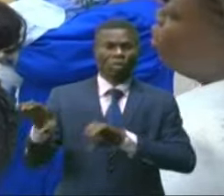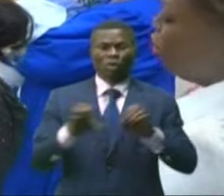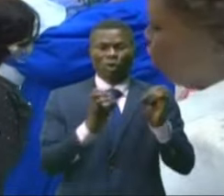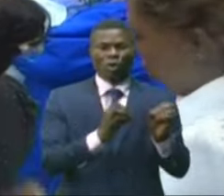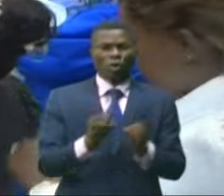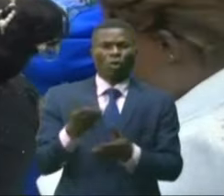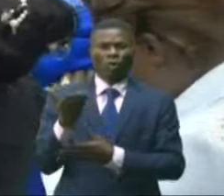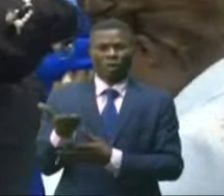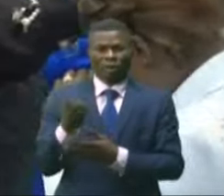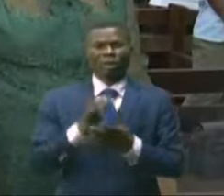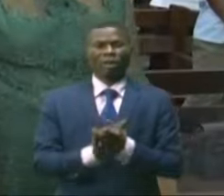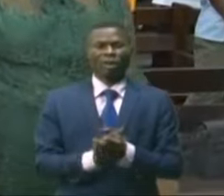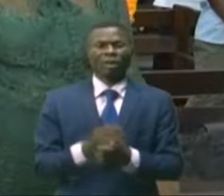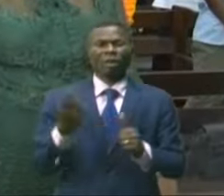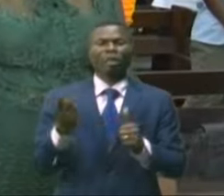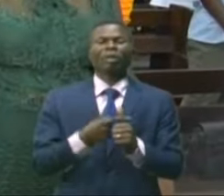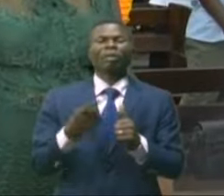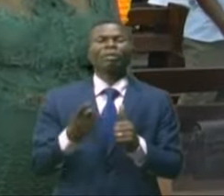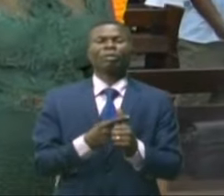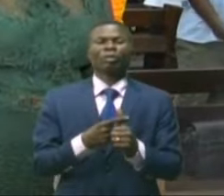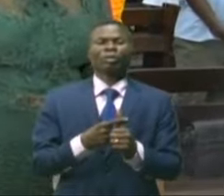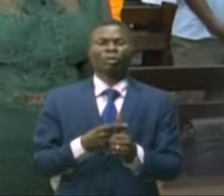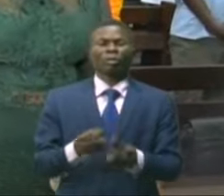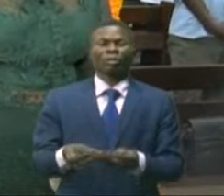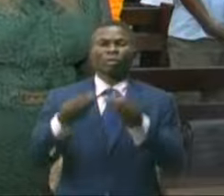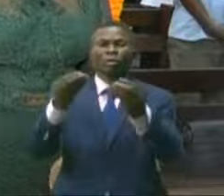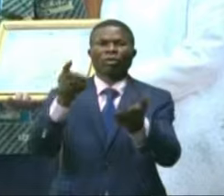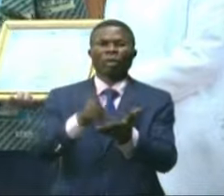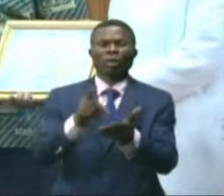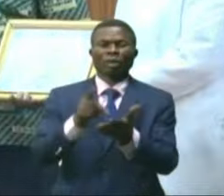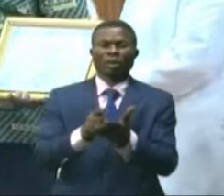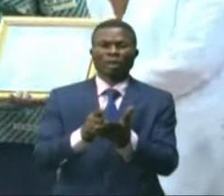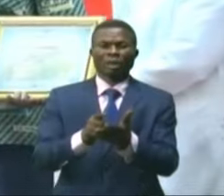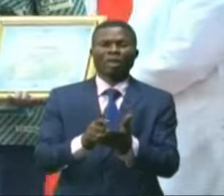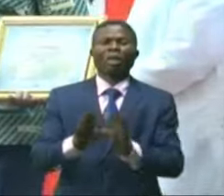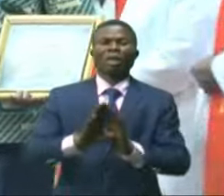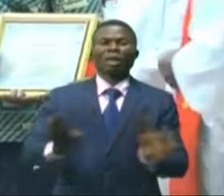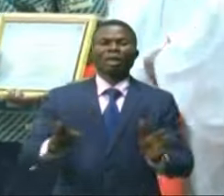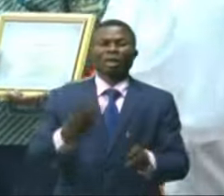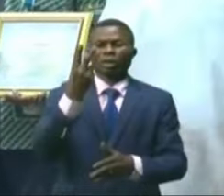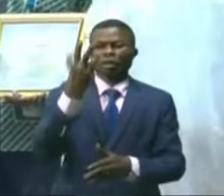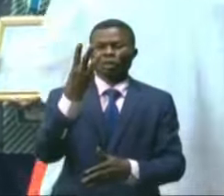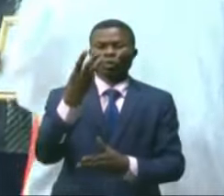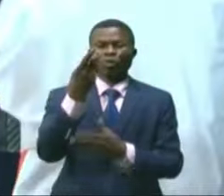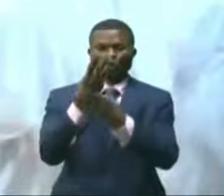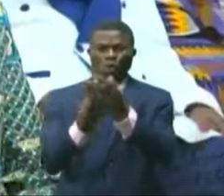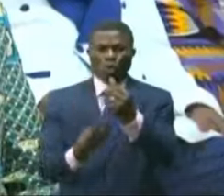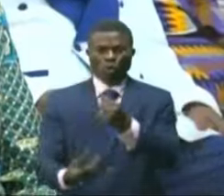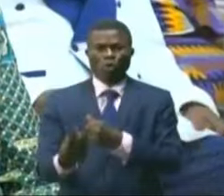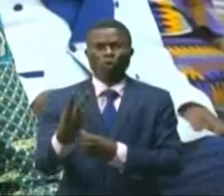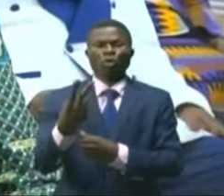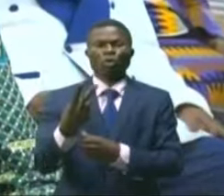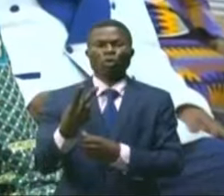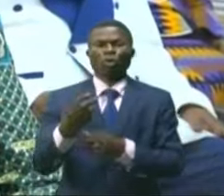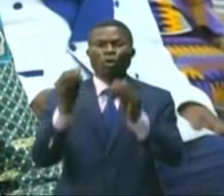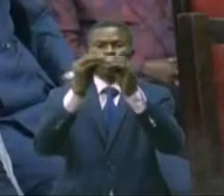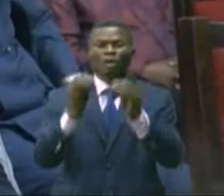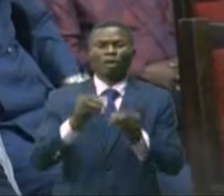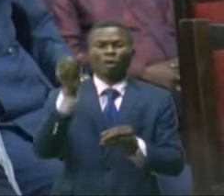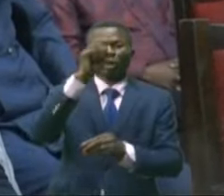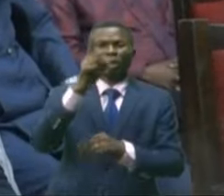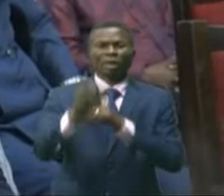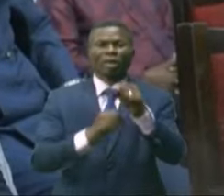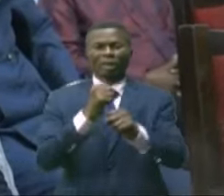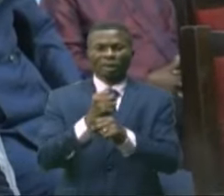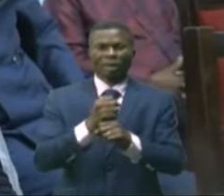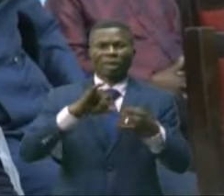au rendez-vous, à savoir l'octroi du diplôme de fidélité à 3 couples qui ont aussi atteint 30 ans de mariage.